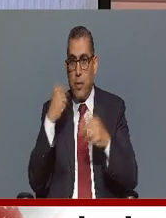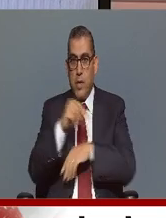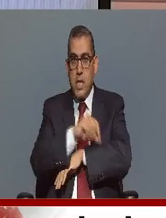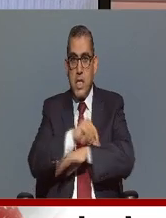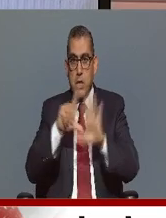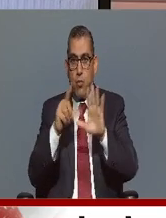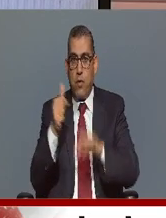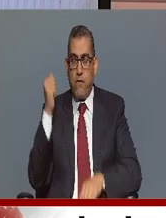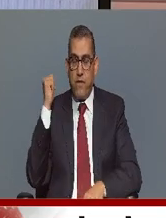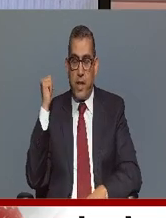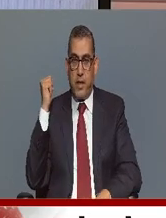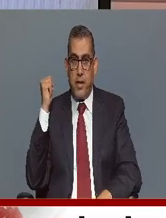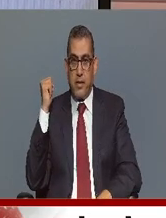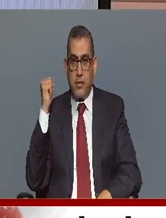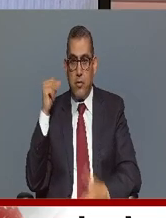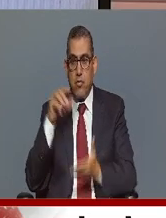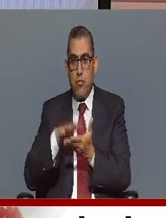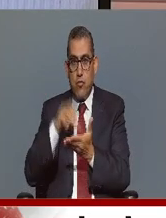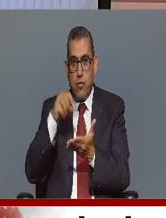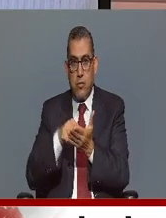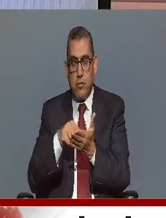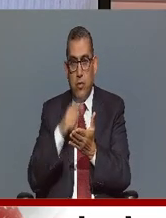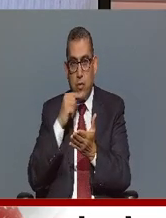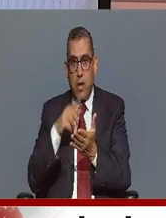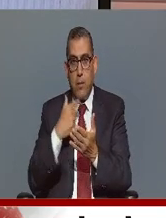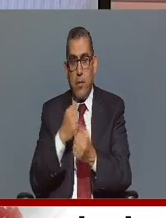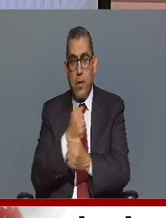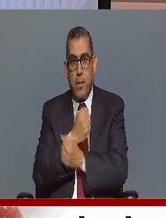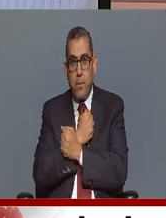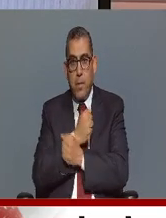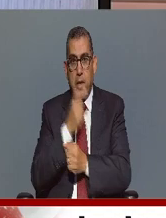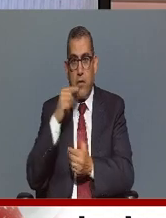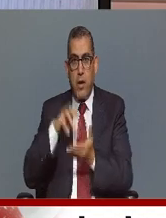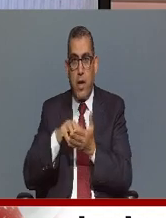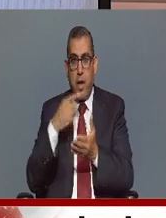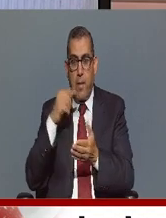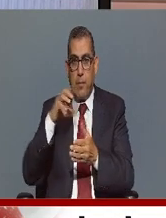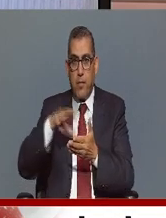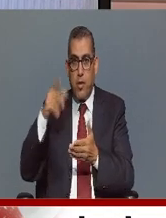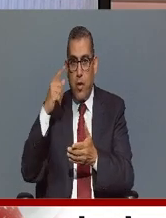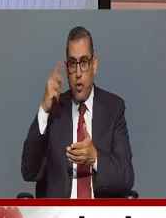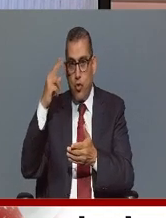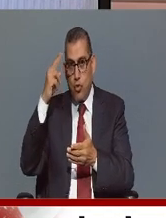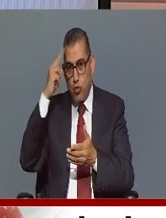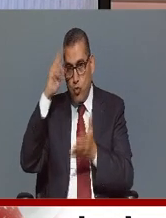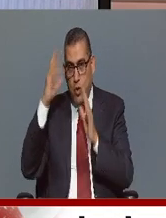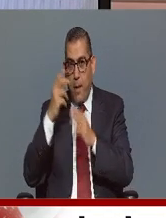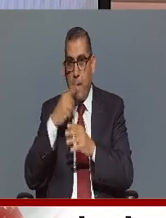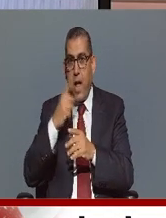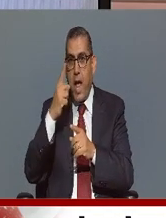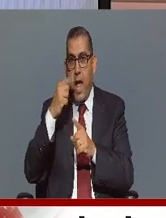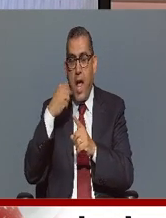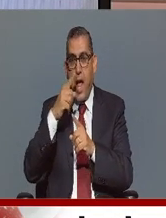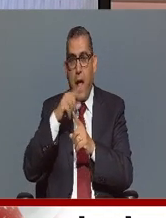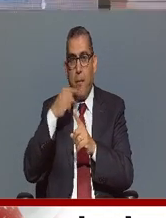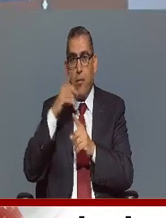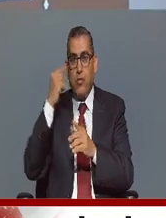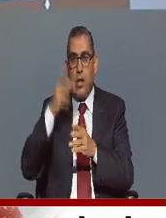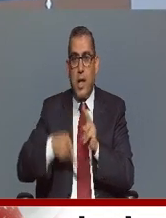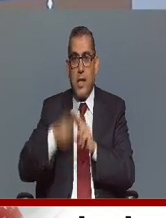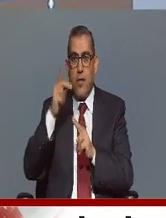الماضي نسخة من المصحف الحجازي النادر، وهو يعود إلى القرن الأول الهجري.